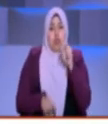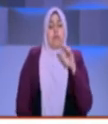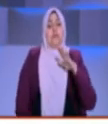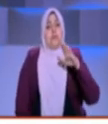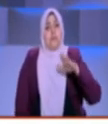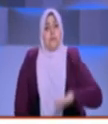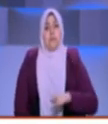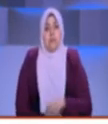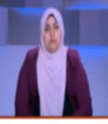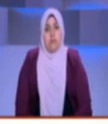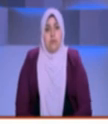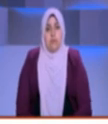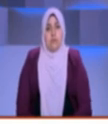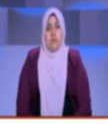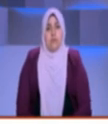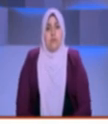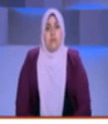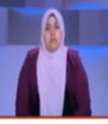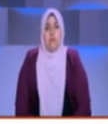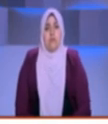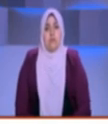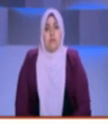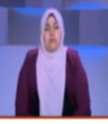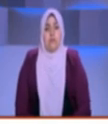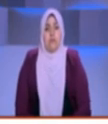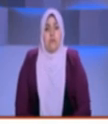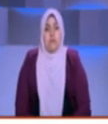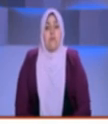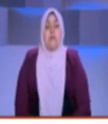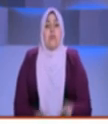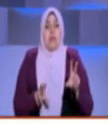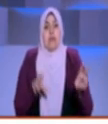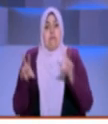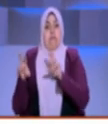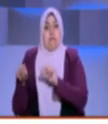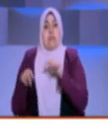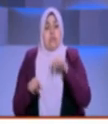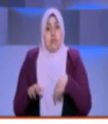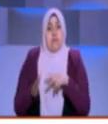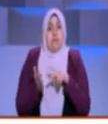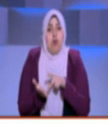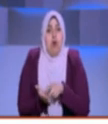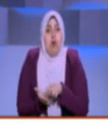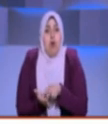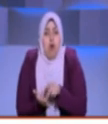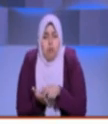أدوارد فيليب مكرون. أعتقد أن مثل هذه الخطوات تأتي في إطار التكافل